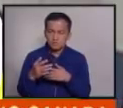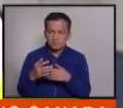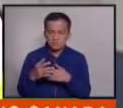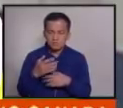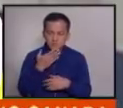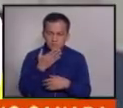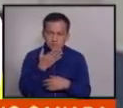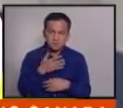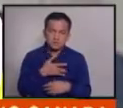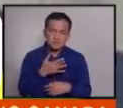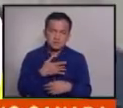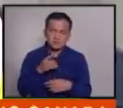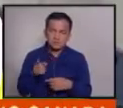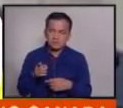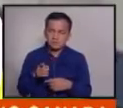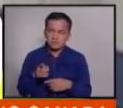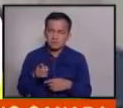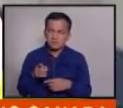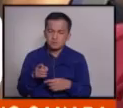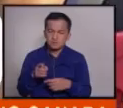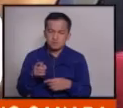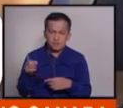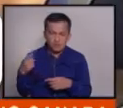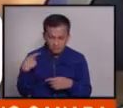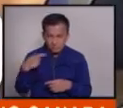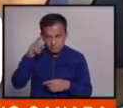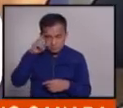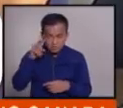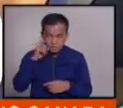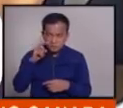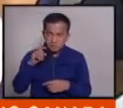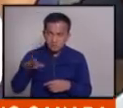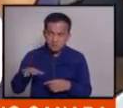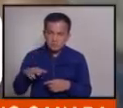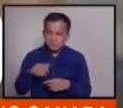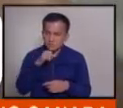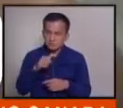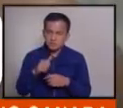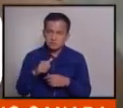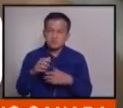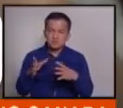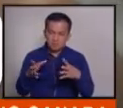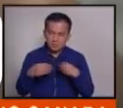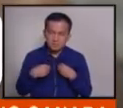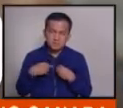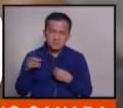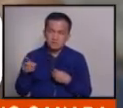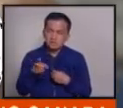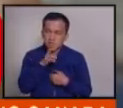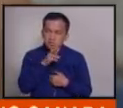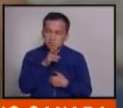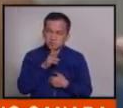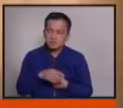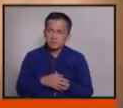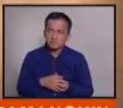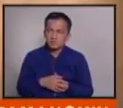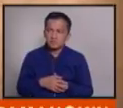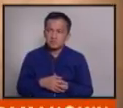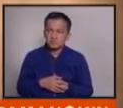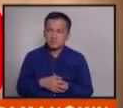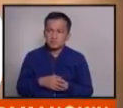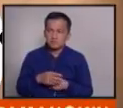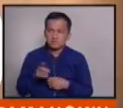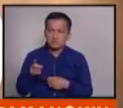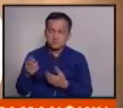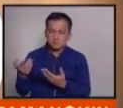Nalambingan daw siya sa bata, ginalaw niya yung bata. Hindi na nakatanggi sa akusasyon ng sospek. Iniwan yung